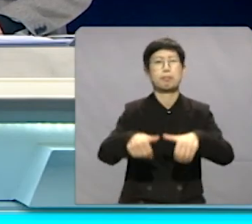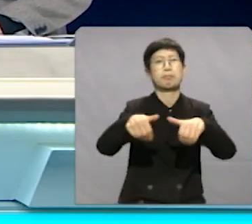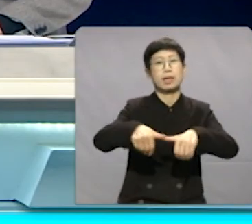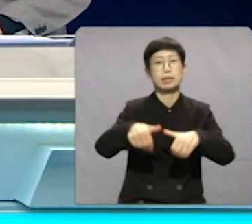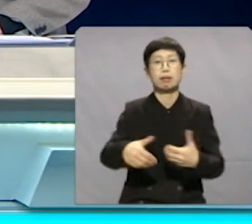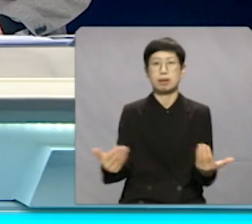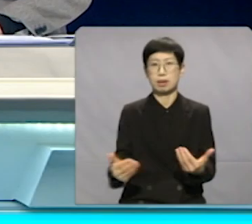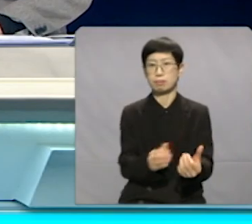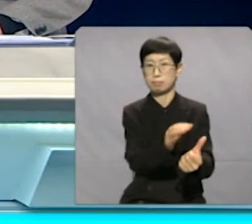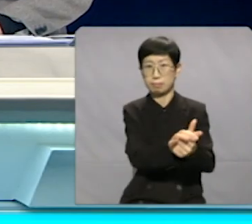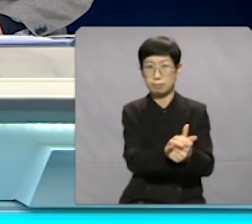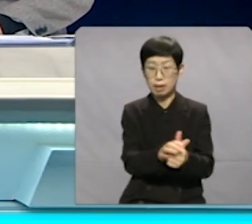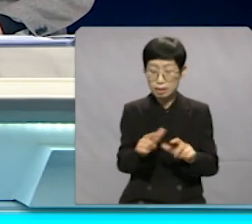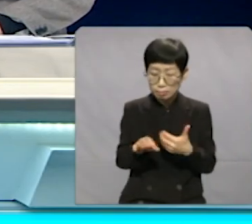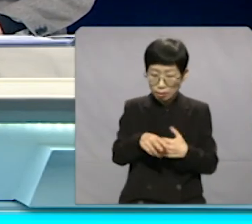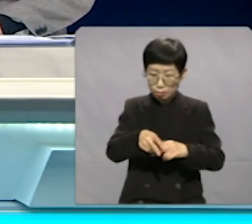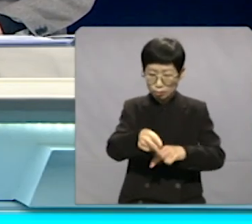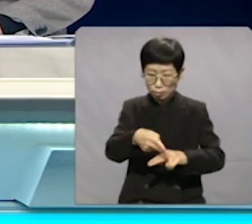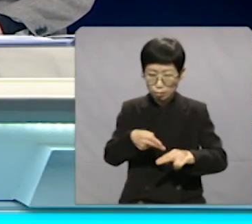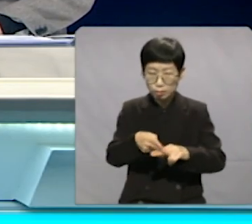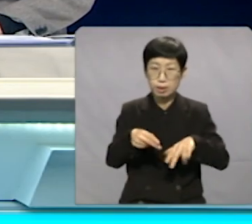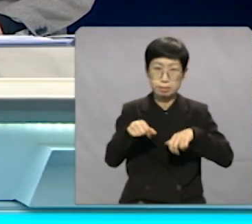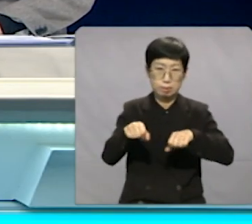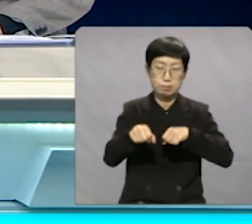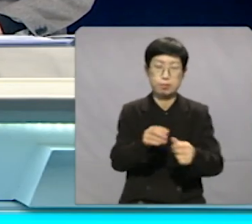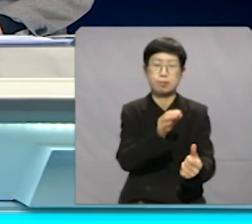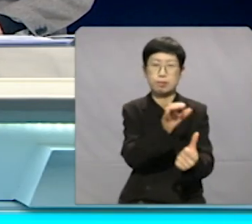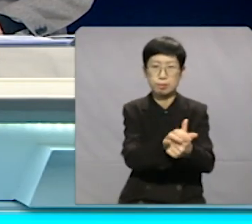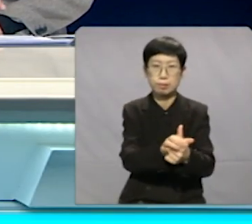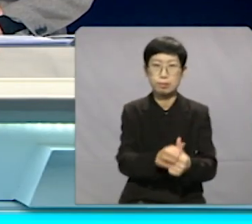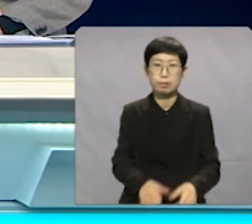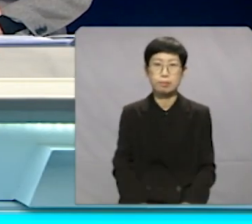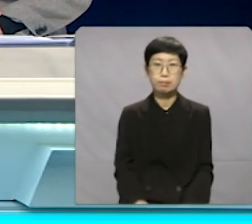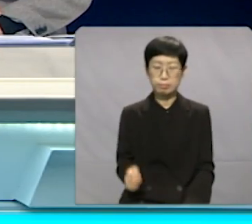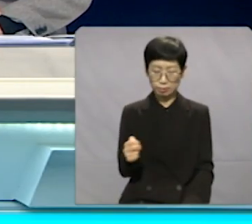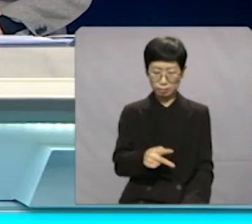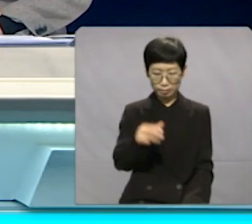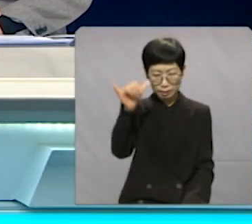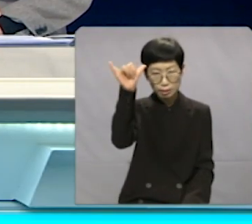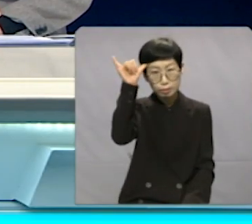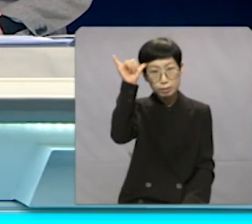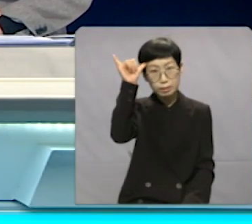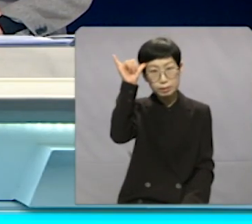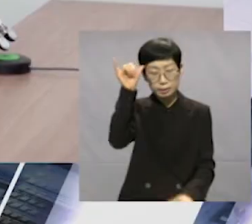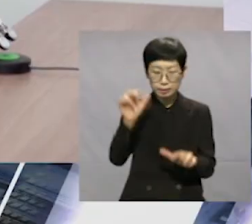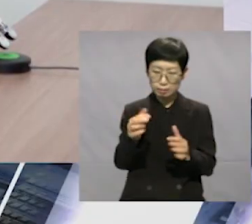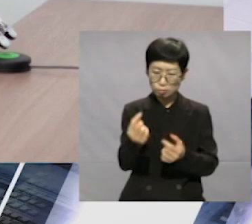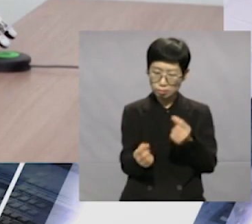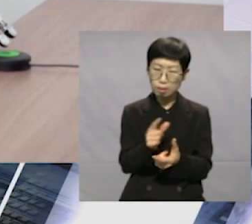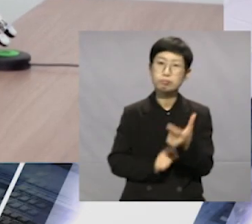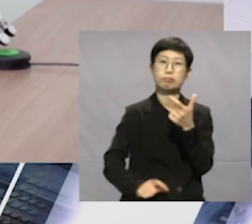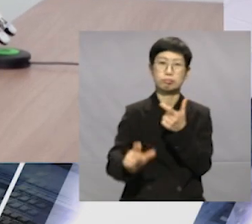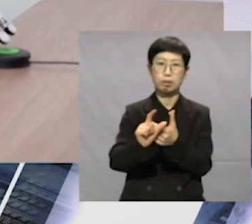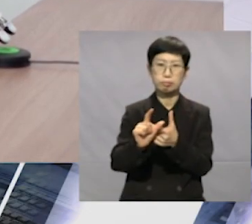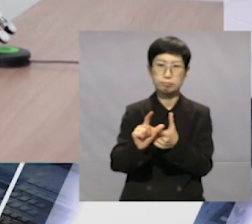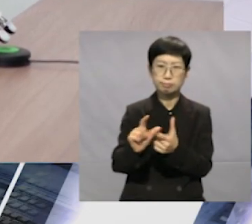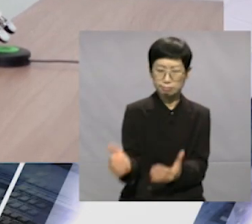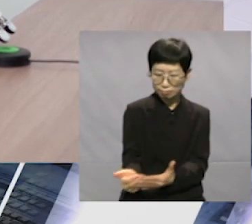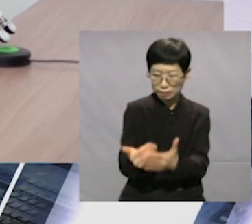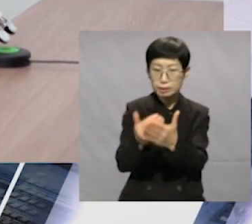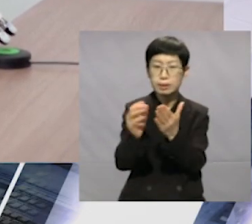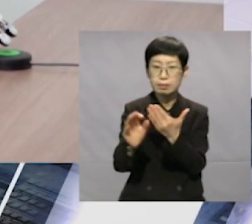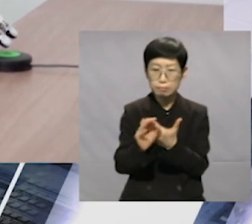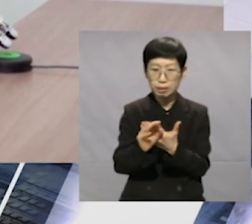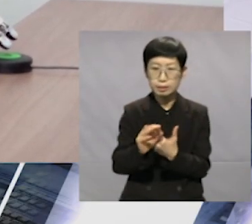뭐 요리를 만든다거나 아니면은 청소를 한다거나 아니면은 뭐 인공지능이 지금보다 훨씬 더 세련돼지면은 내 대신